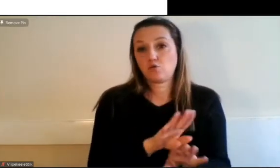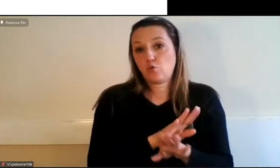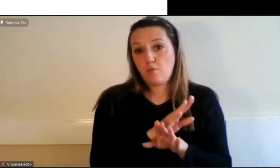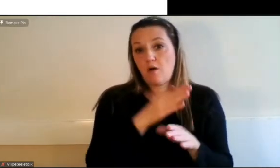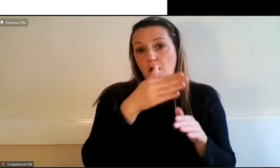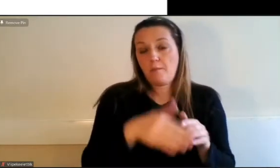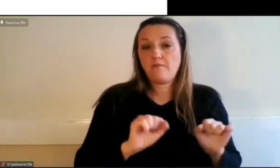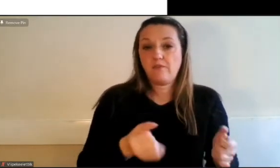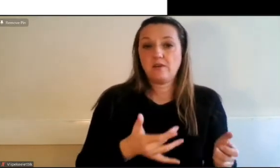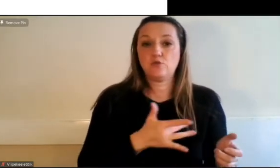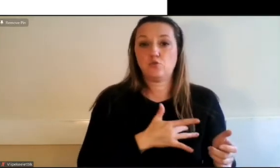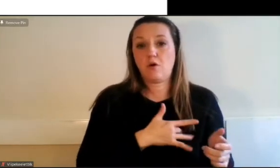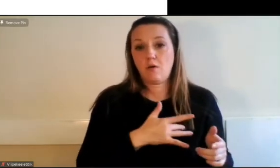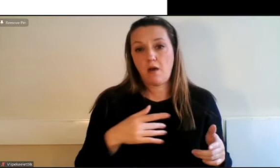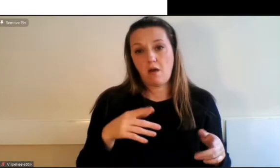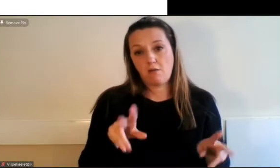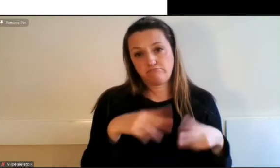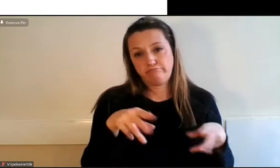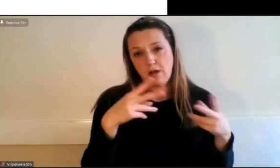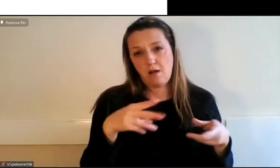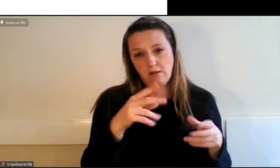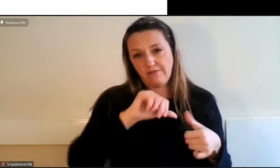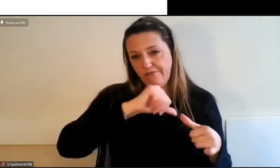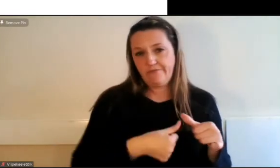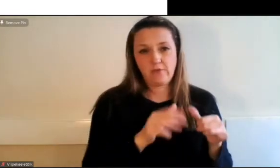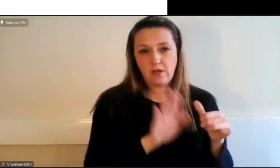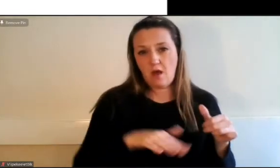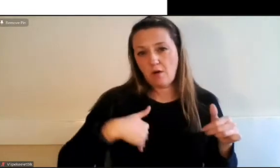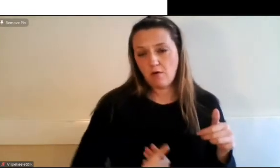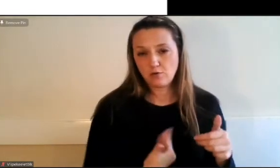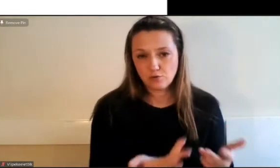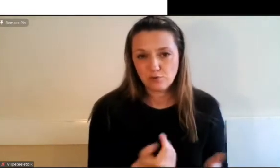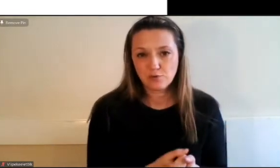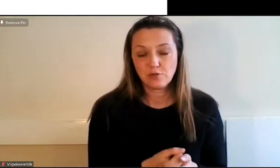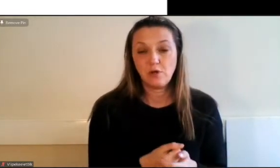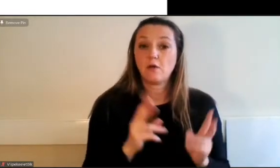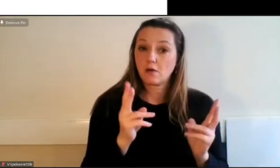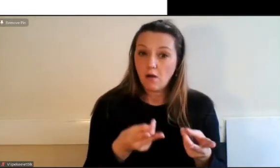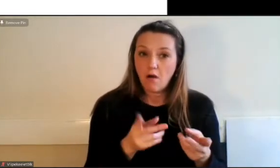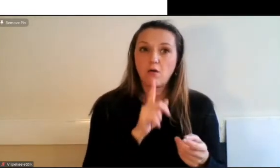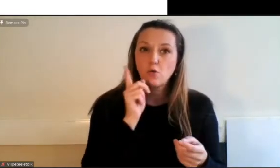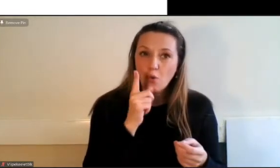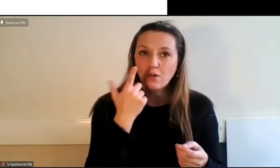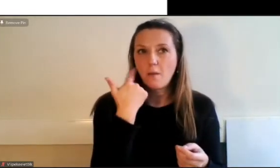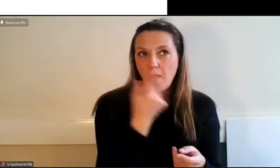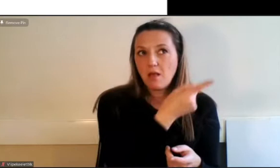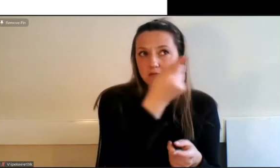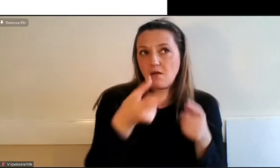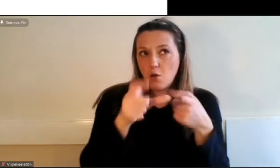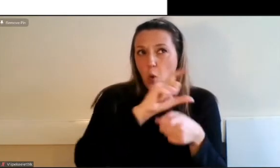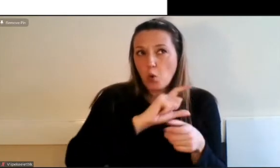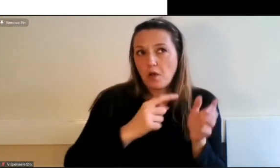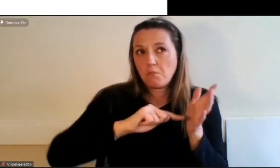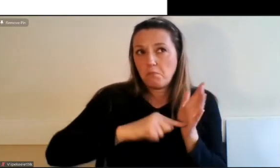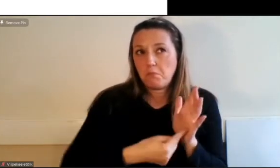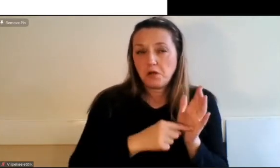märgitud, kui palju sama vanusega inimesed vajavad koroonaviiruse tõttu haiglaravi. Ja on